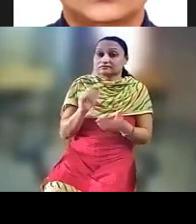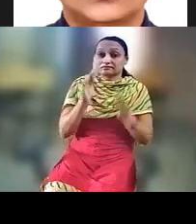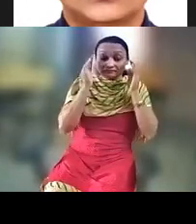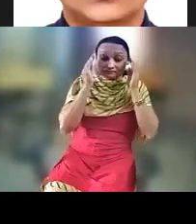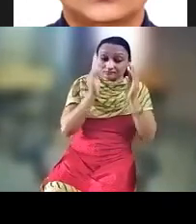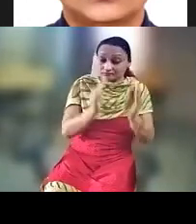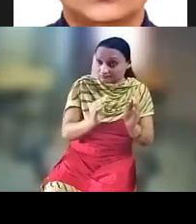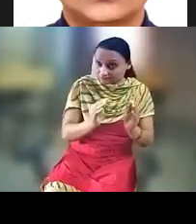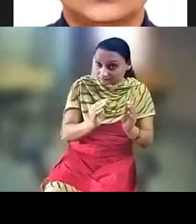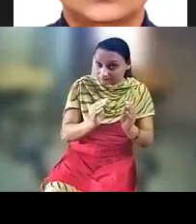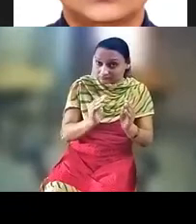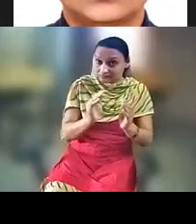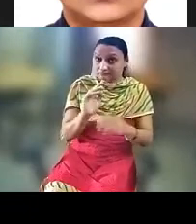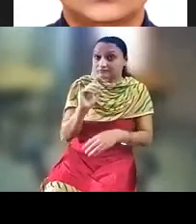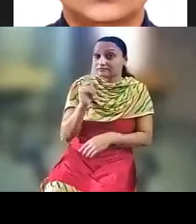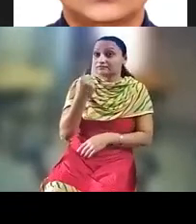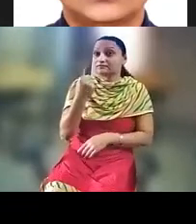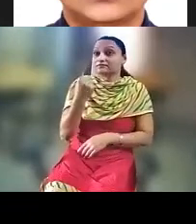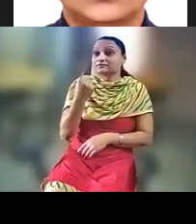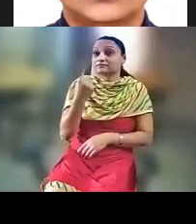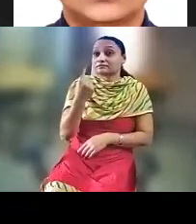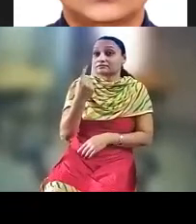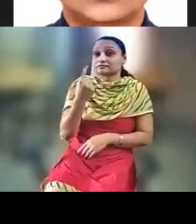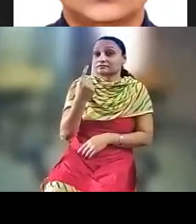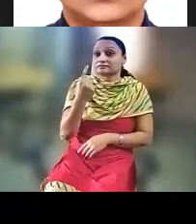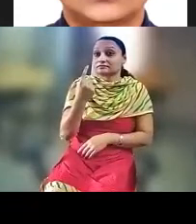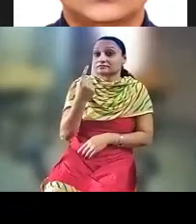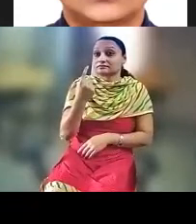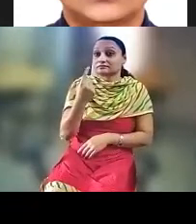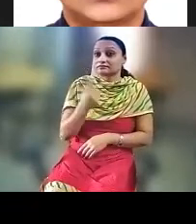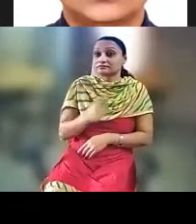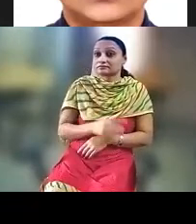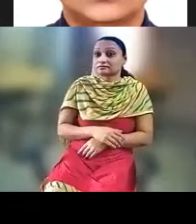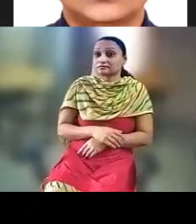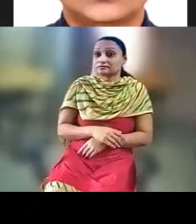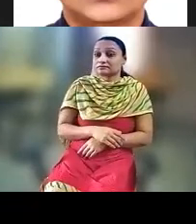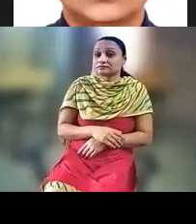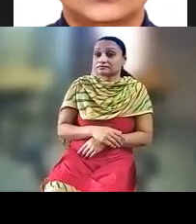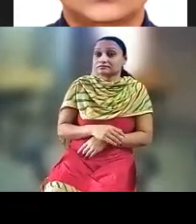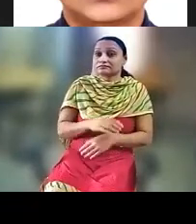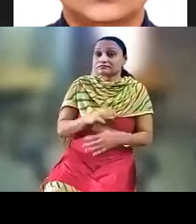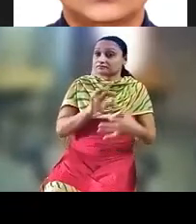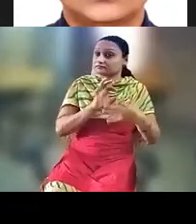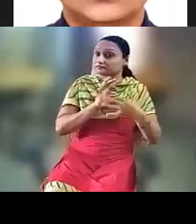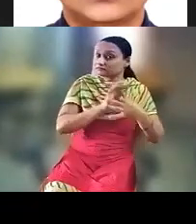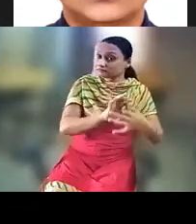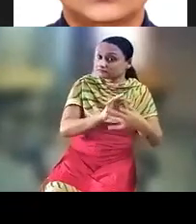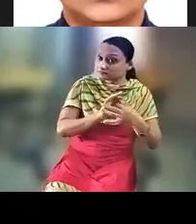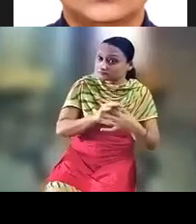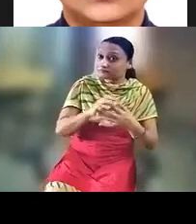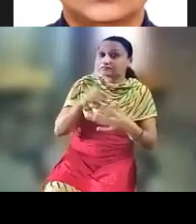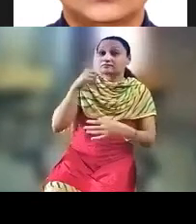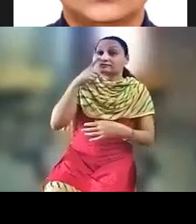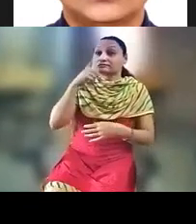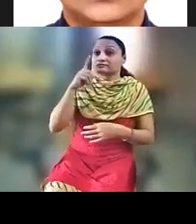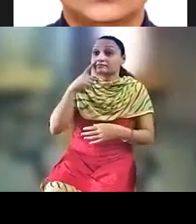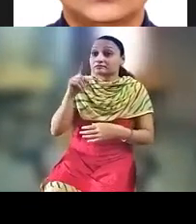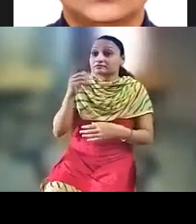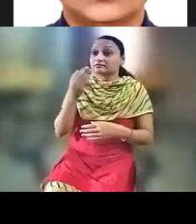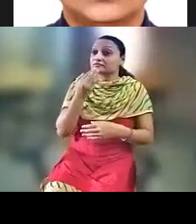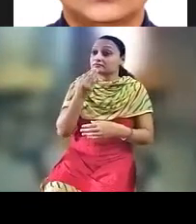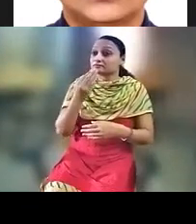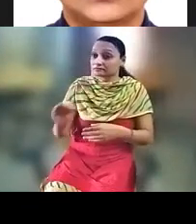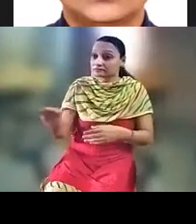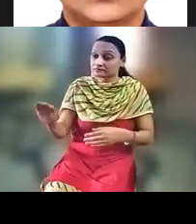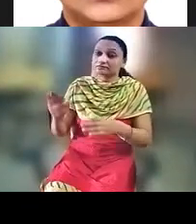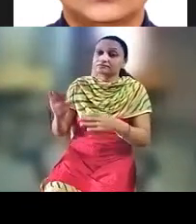चाहिए, वो उसमें से एक है नर्चरिंग एंड अटैचमेंट। दूसरा है नॉलेज ऑफ पेरेंटिंग फॉर चाइल्ड एंड यूथ डेवलपमेंट।